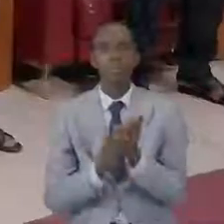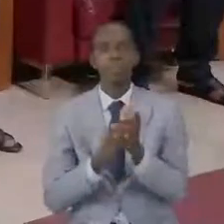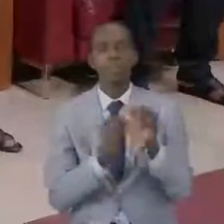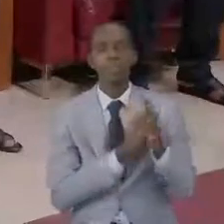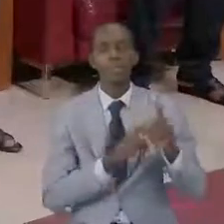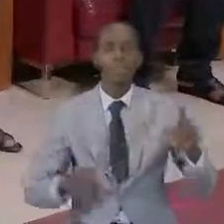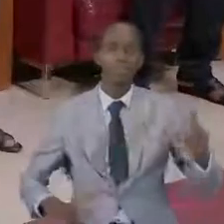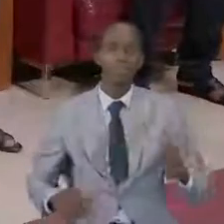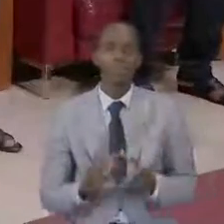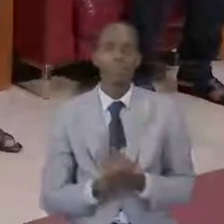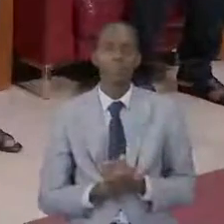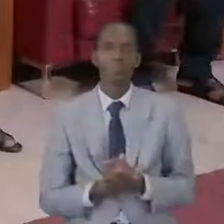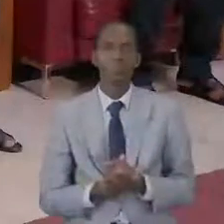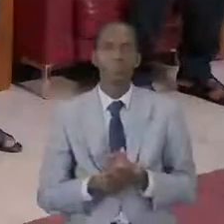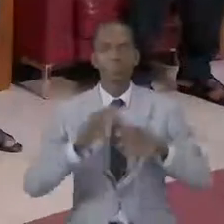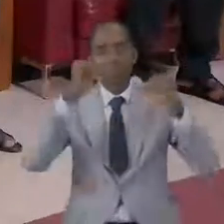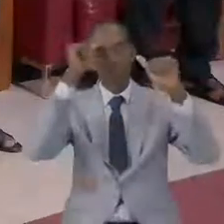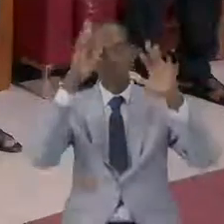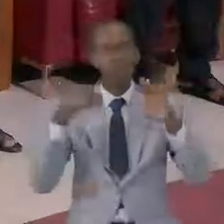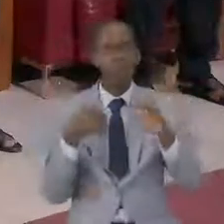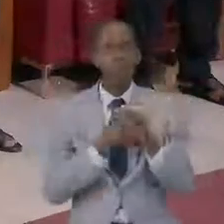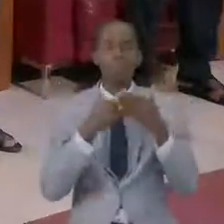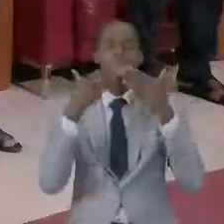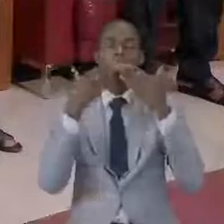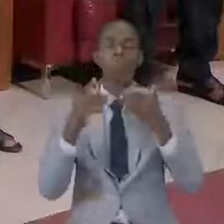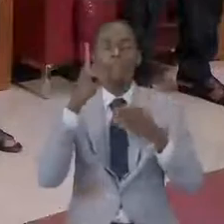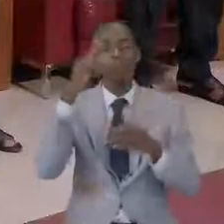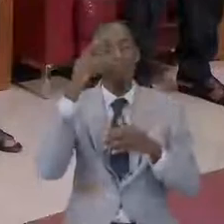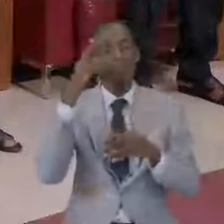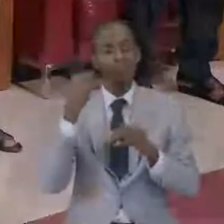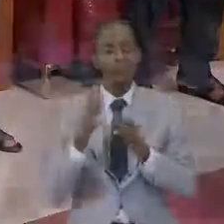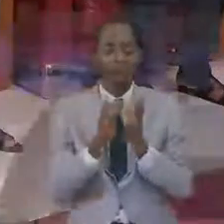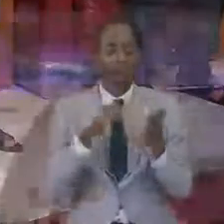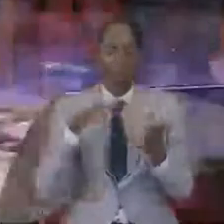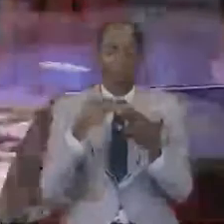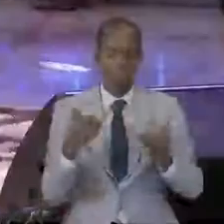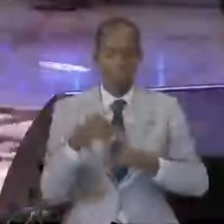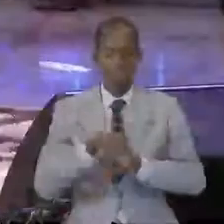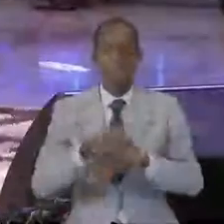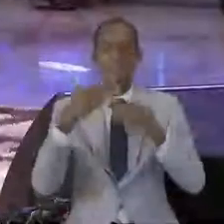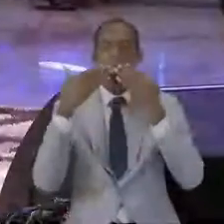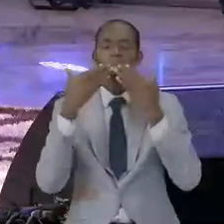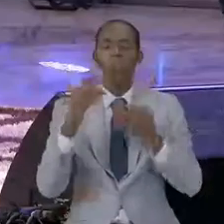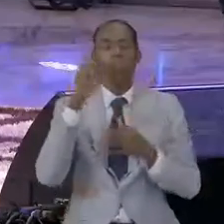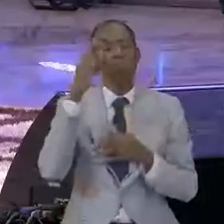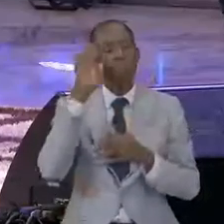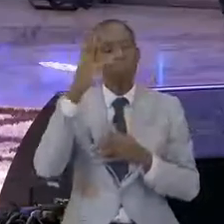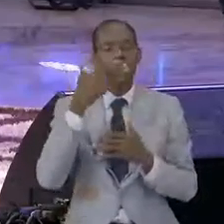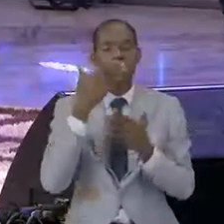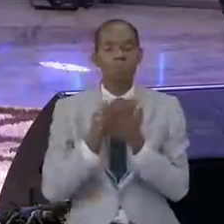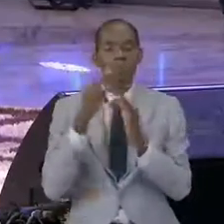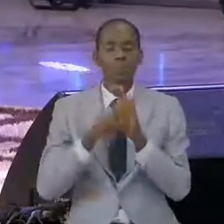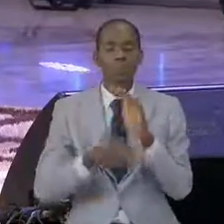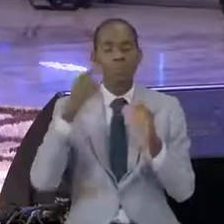gloire à Dieu père nous te remercions pour l'étude biblique de ce soir merci pour ta